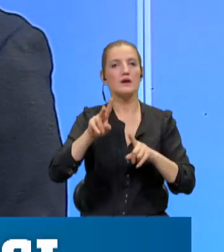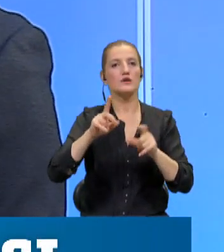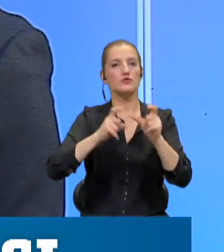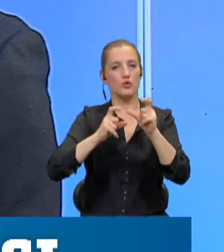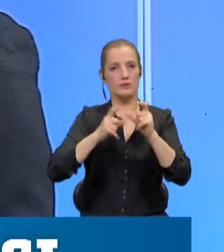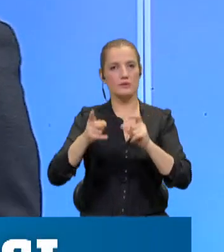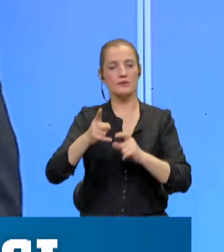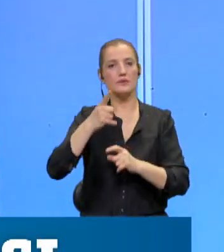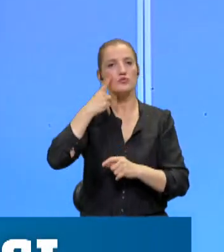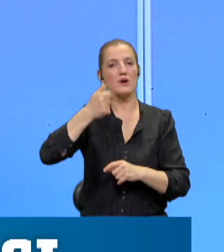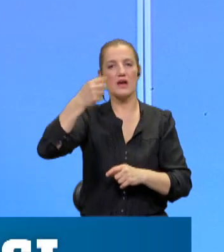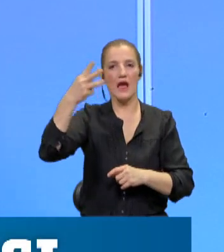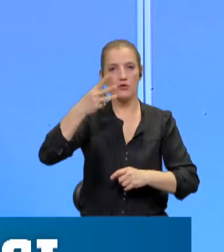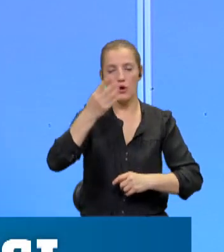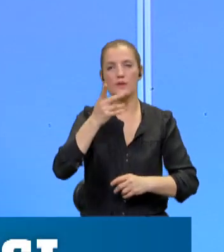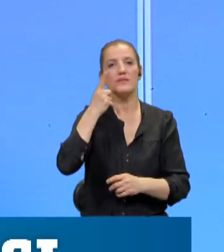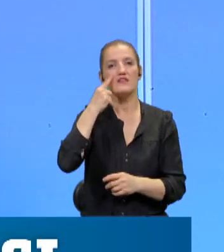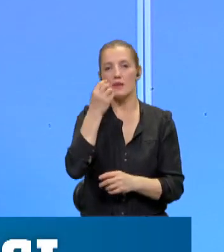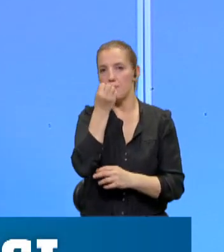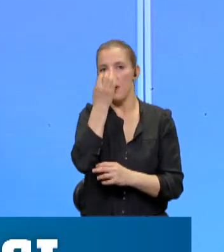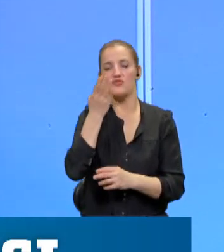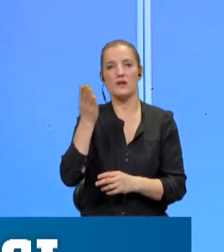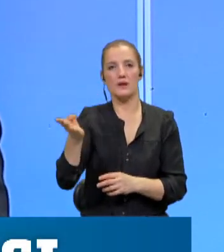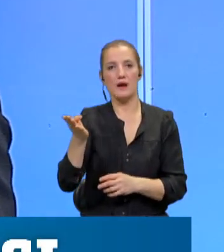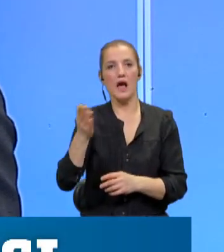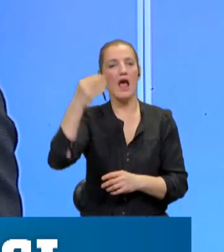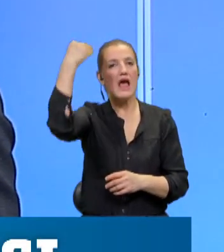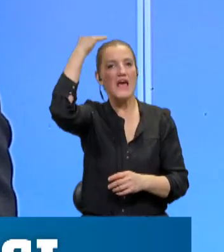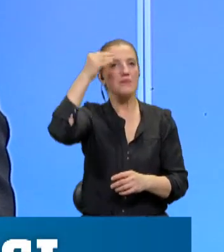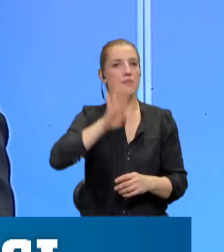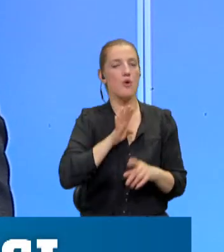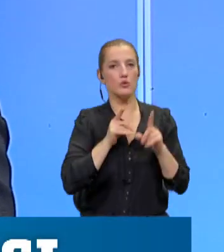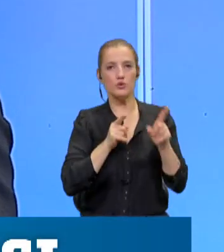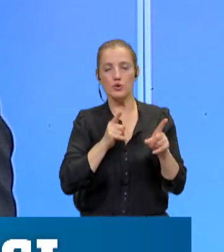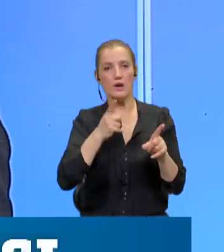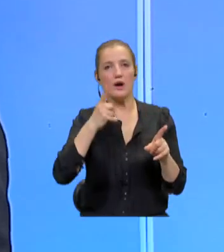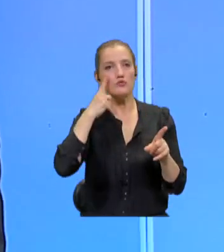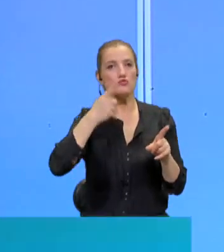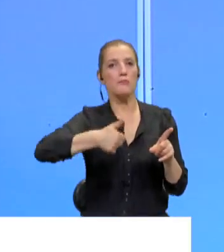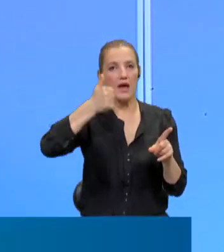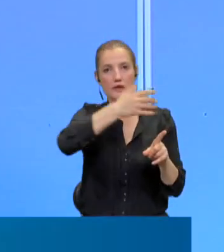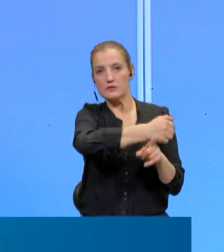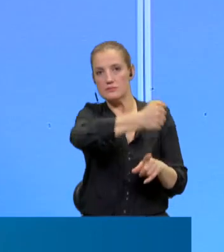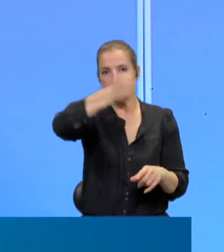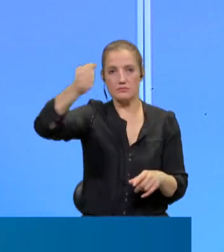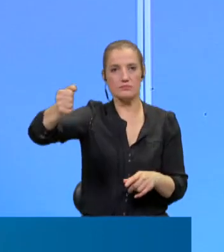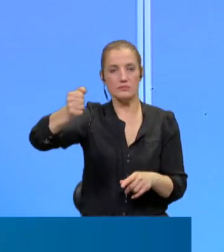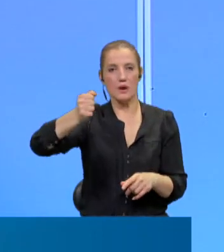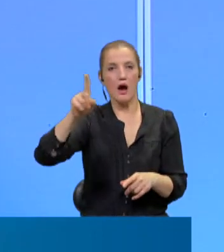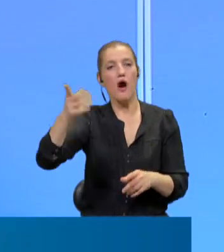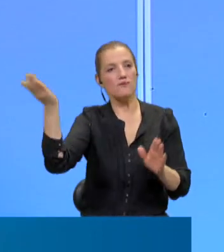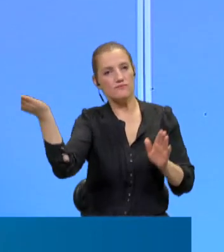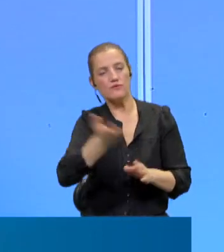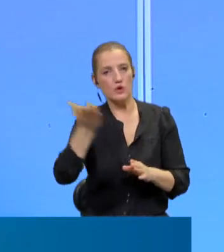Tayyip Erdoğan ve Sayın Bahçeli İmamoğlu Cumhurbaşkanı yapmak istiyorlar Çünkü İmamoğlu'na Bu konularla vurdukça İmamoğlu